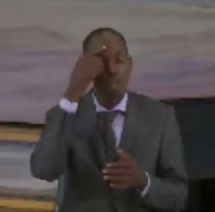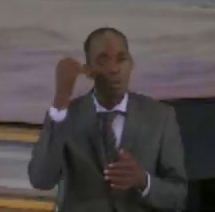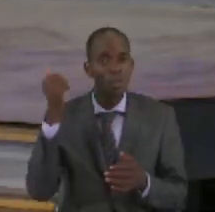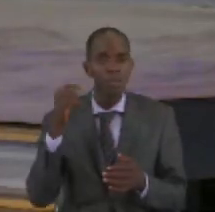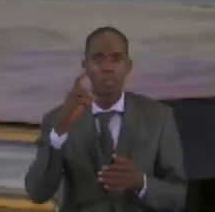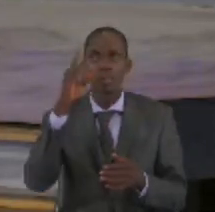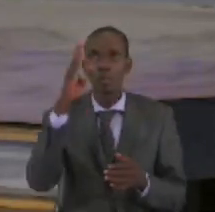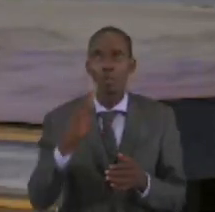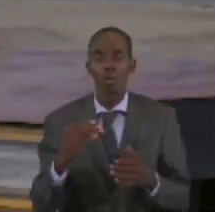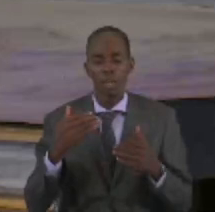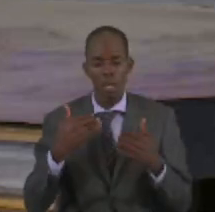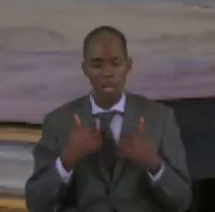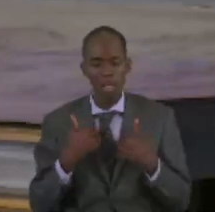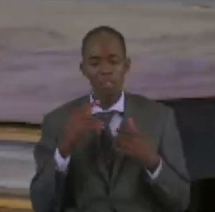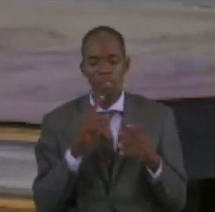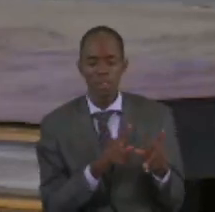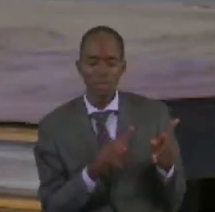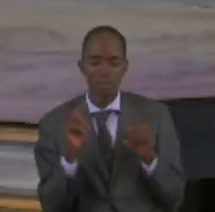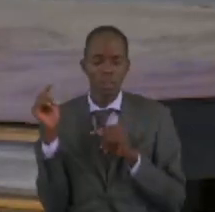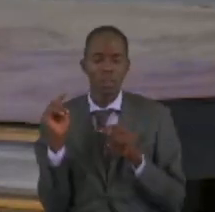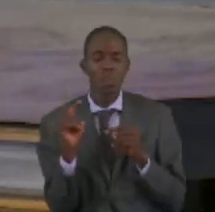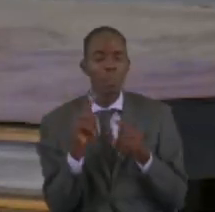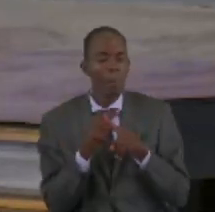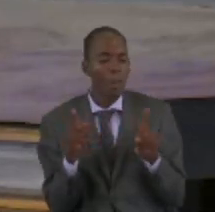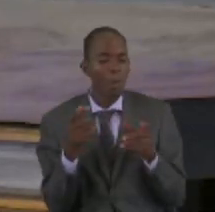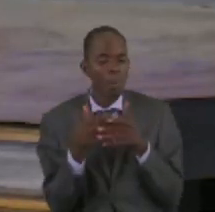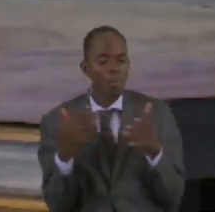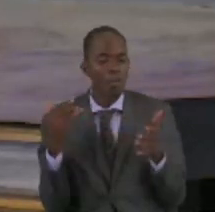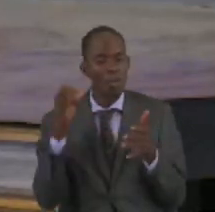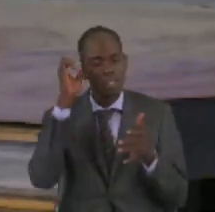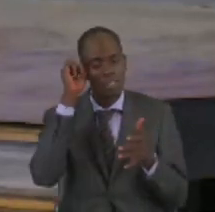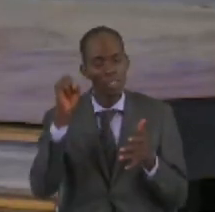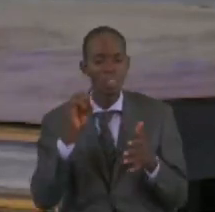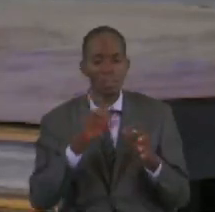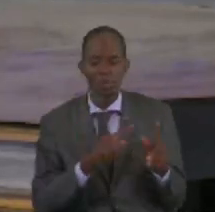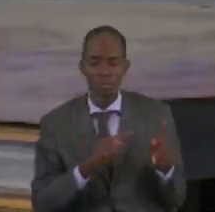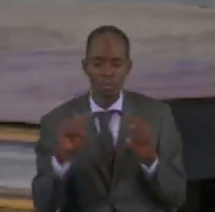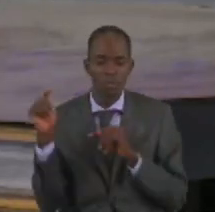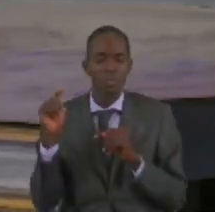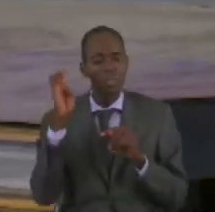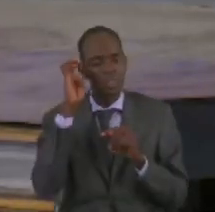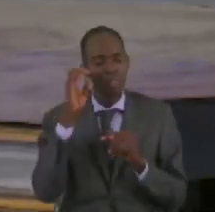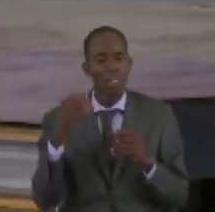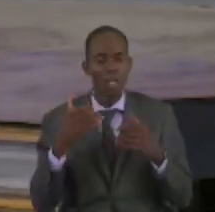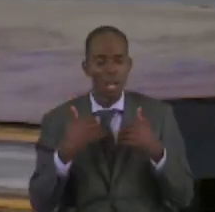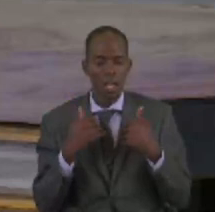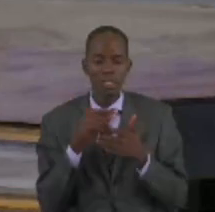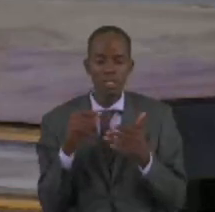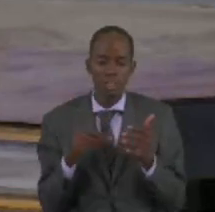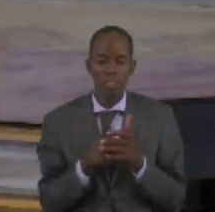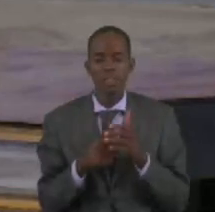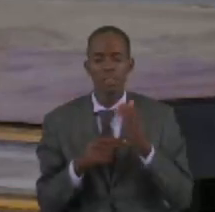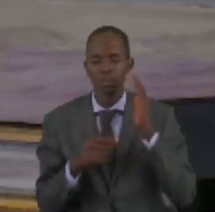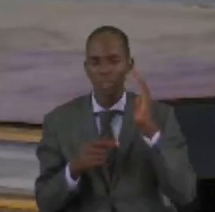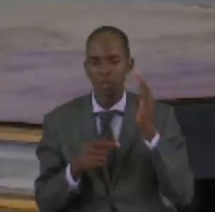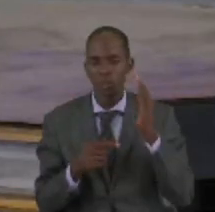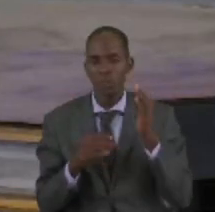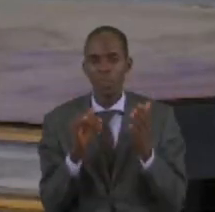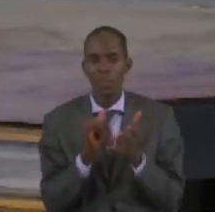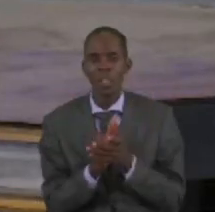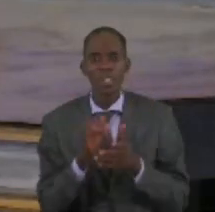plus parce que Dieu l'avait enlevé. Car avant son enlèvement, il avait reçu le